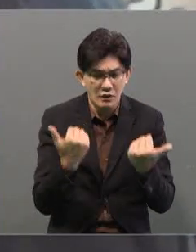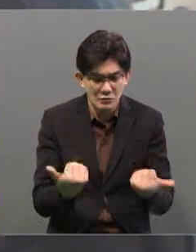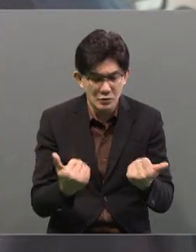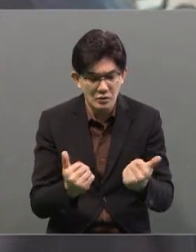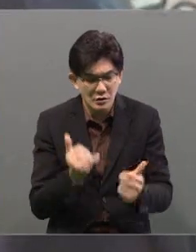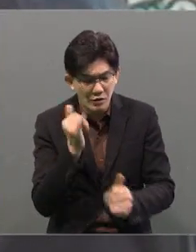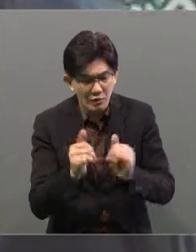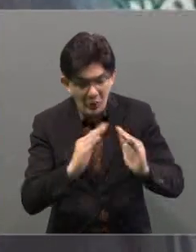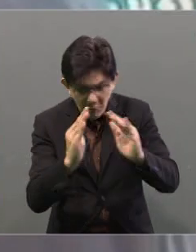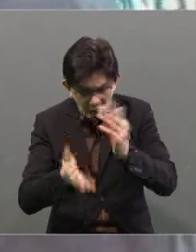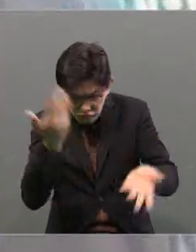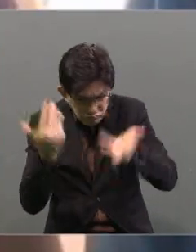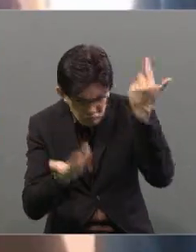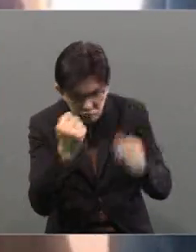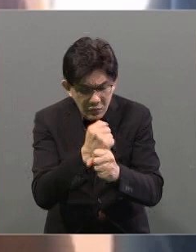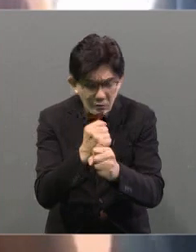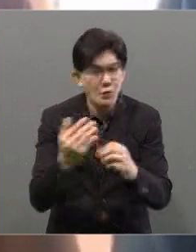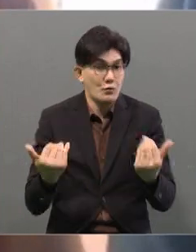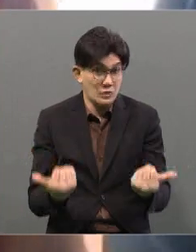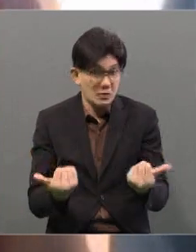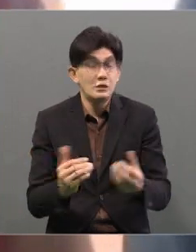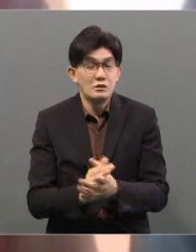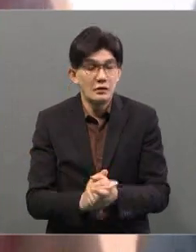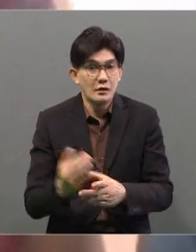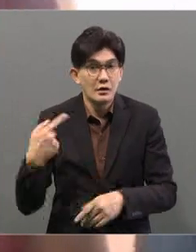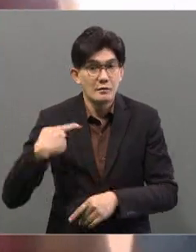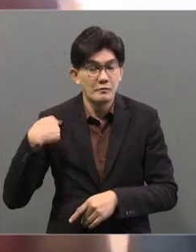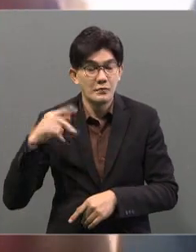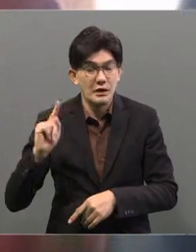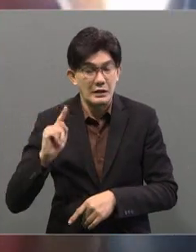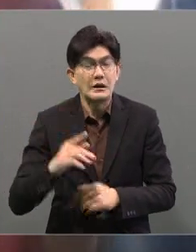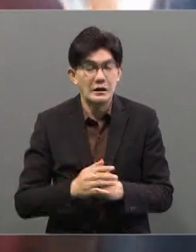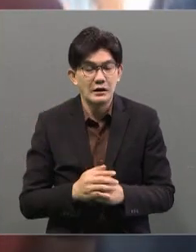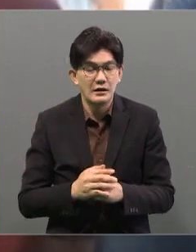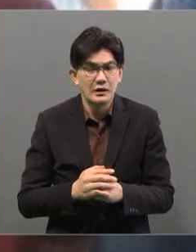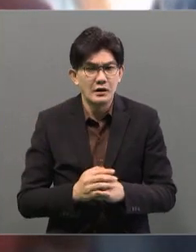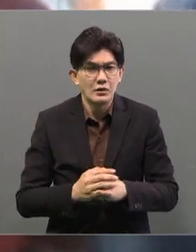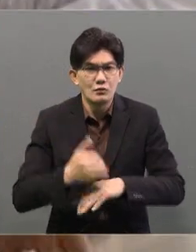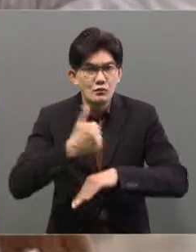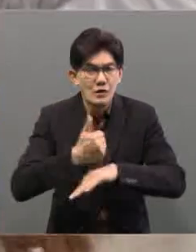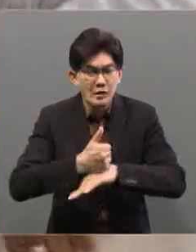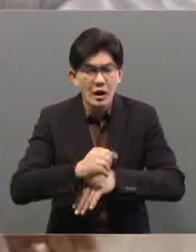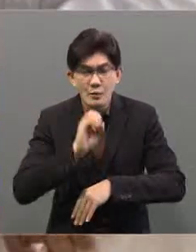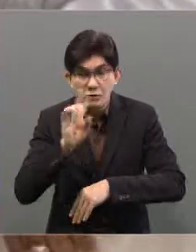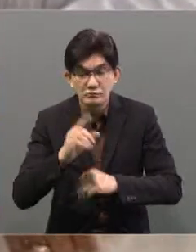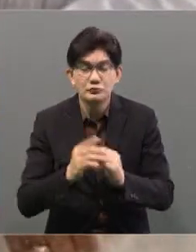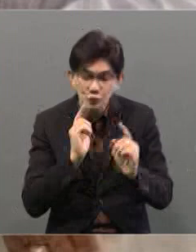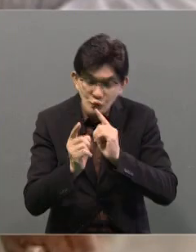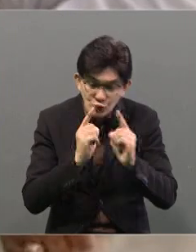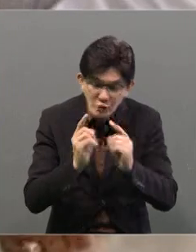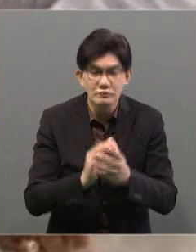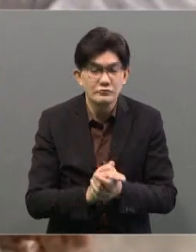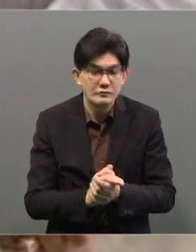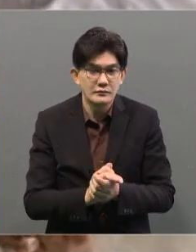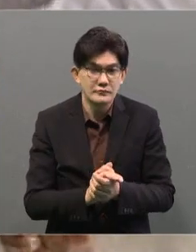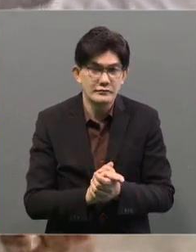การมารื้อถอนซะแล้วนะครับก็ปรากฏว่าวันนี้เนี่ยปลัดเทศบาลตำบลนาจอมเทียนแล้วก็ผู้นำท้องถิ่นก็ต้องมาเป็นตัวกลางในการไ